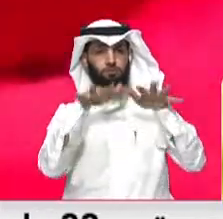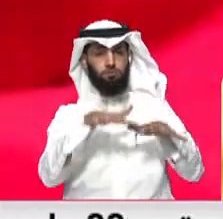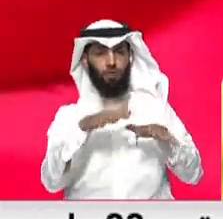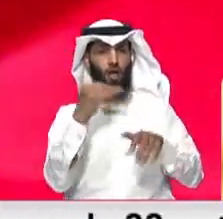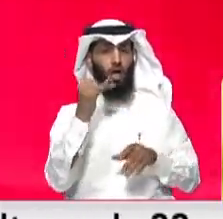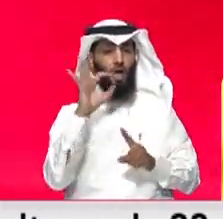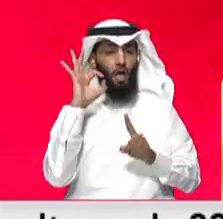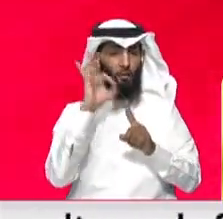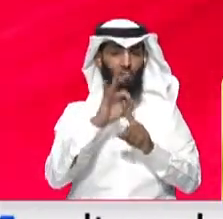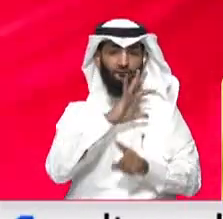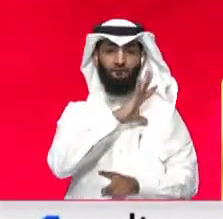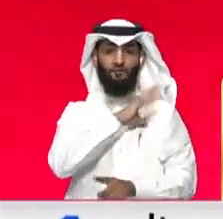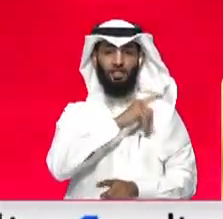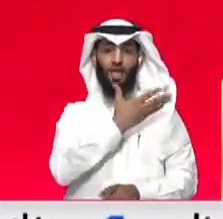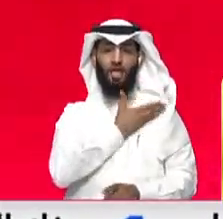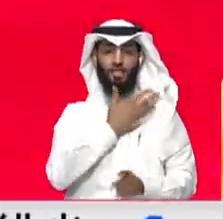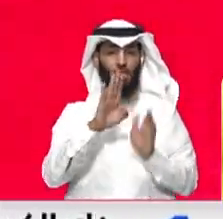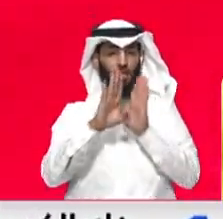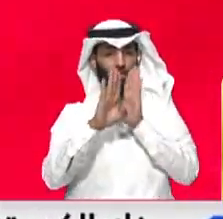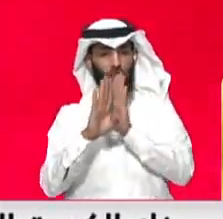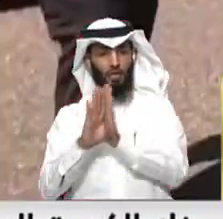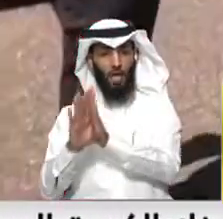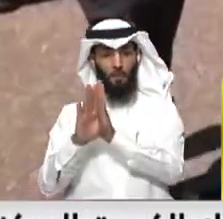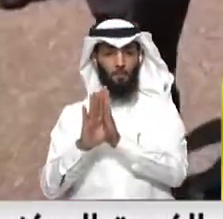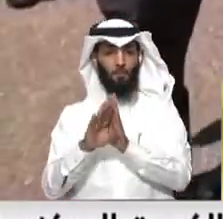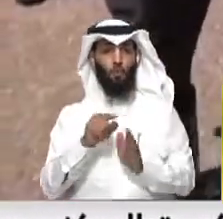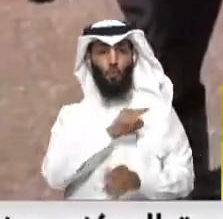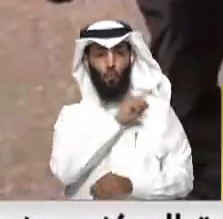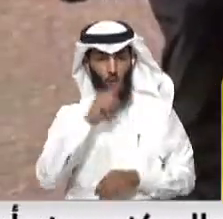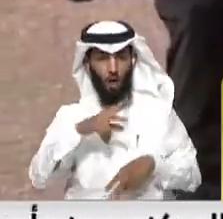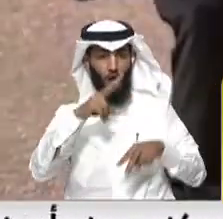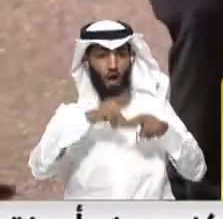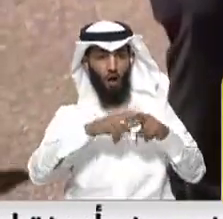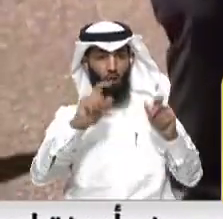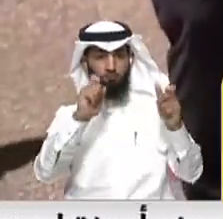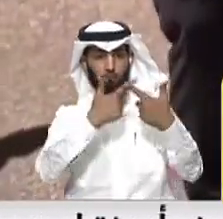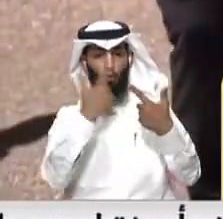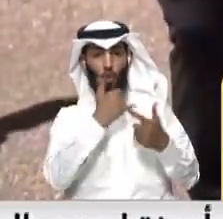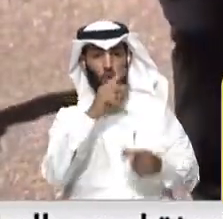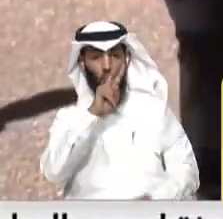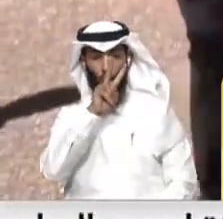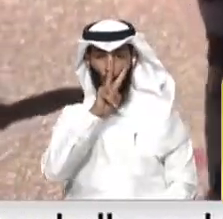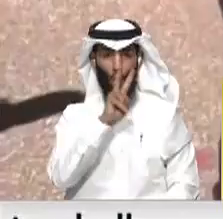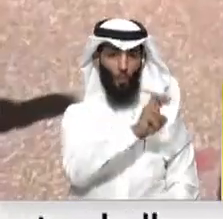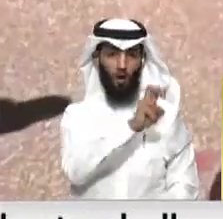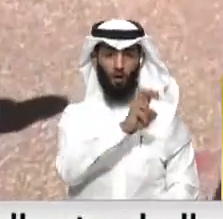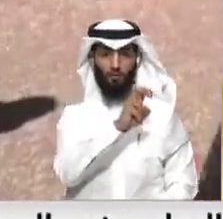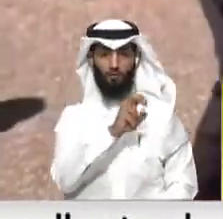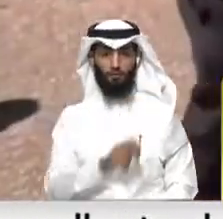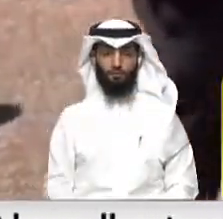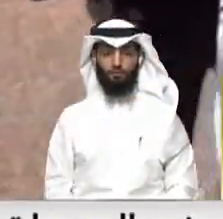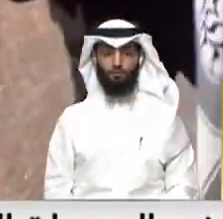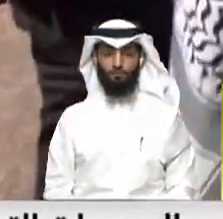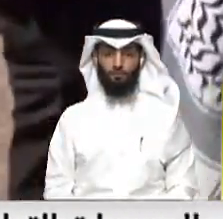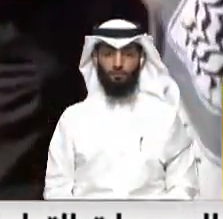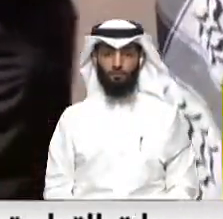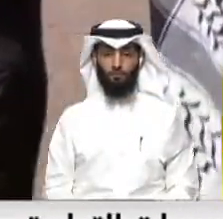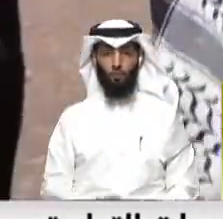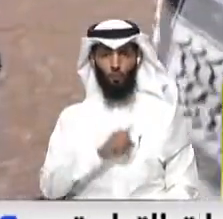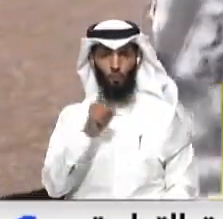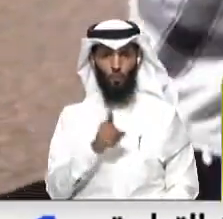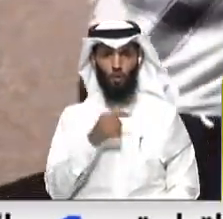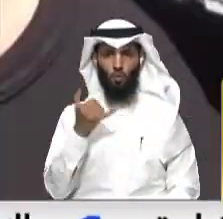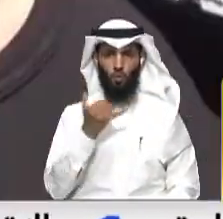غزة وتنديدا بالمجازر التي يرتكبها الاحتلال الصهيوني بحق المدنيين الفلسطينيين